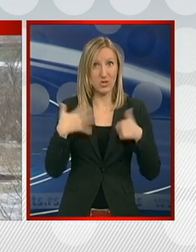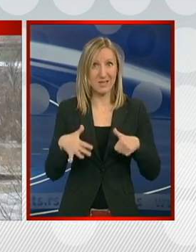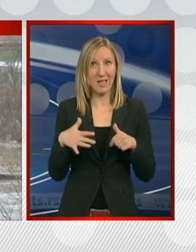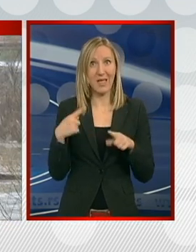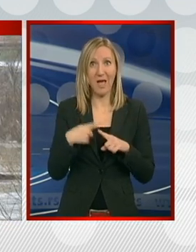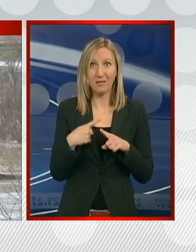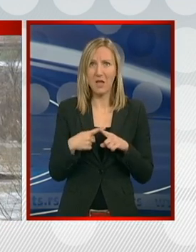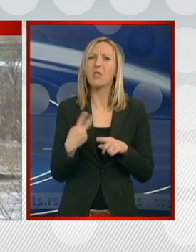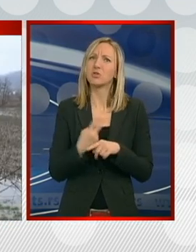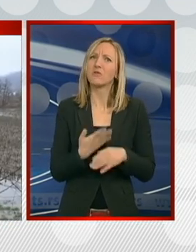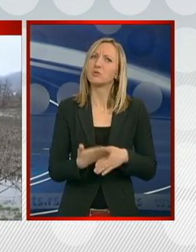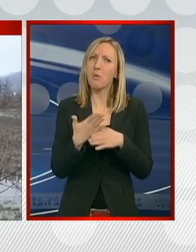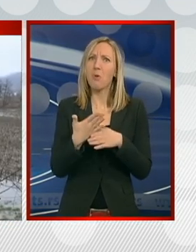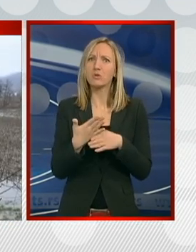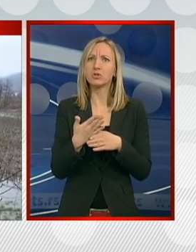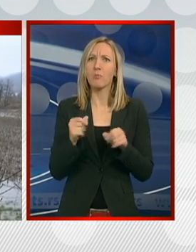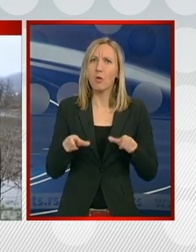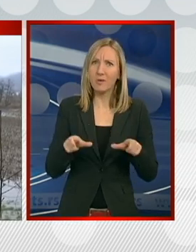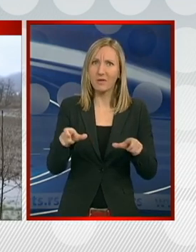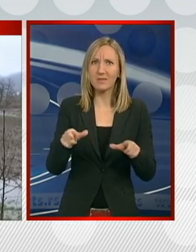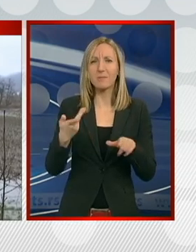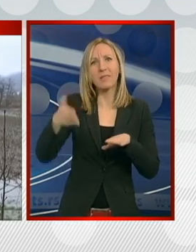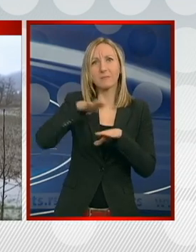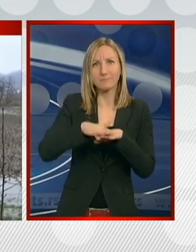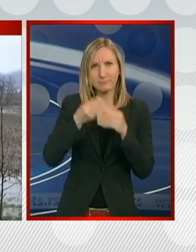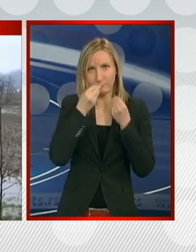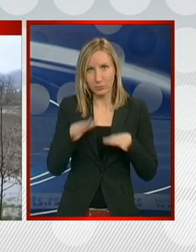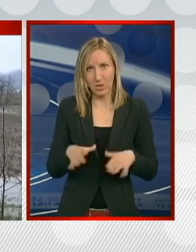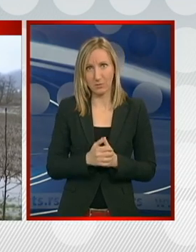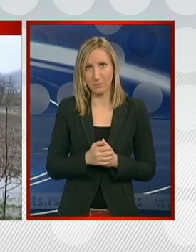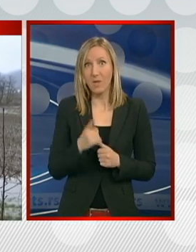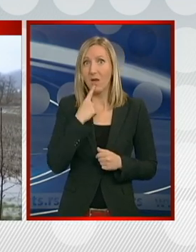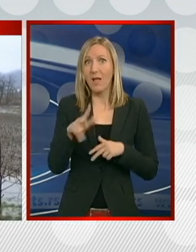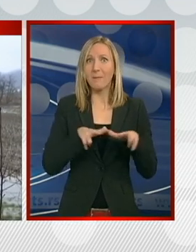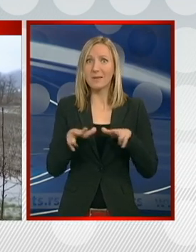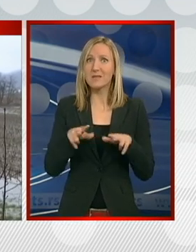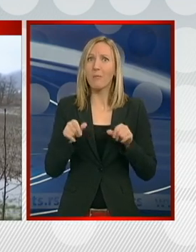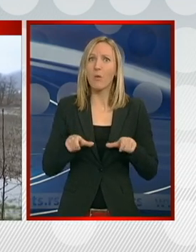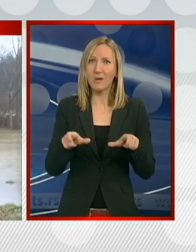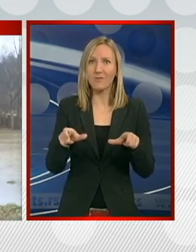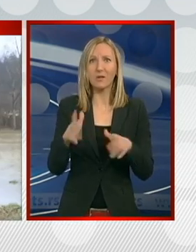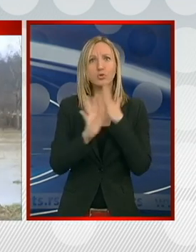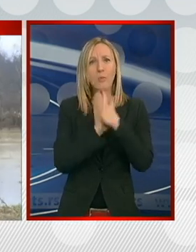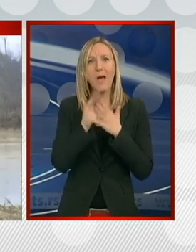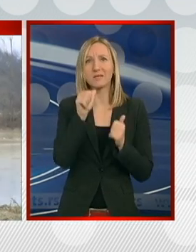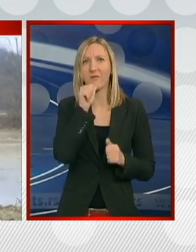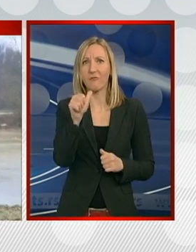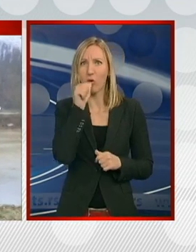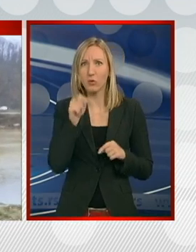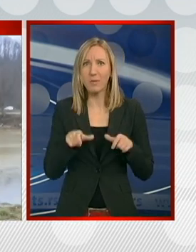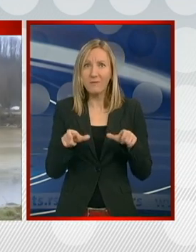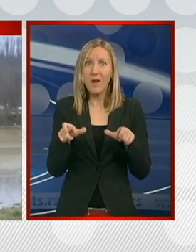država će pomoći poljoprivrednicima da saniraju posljedice. Izjavila je ministarka poljoprivrede, šumarstva i vodoprivrede